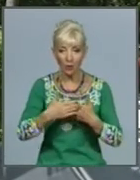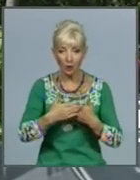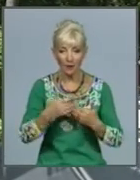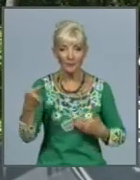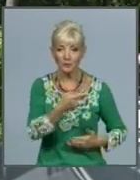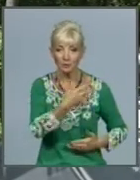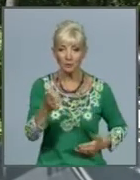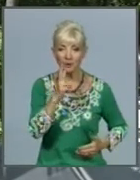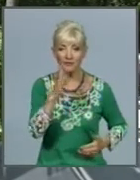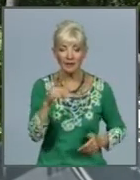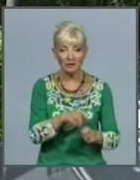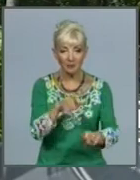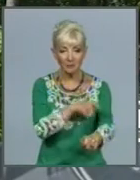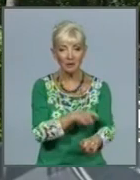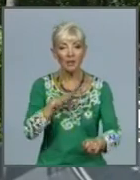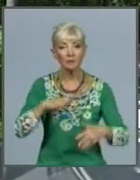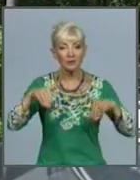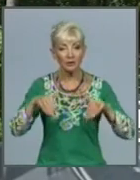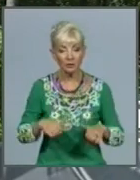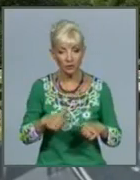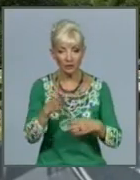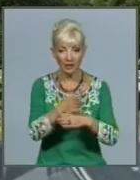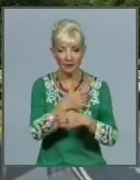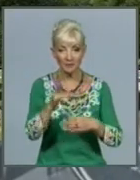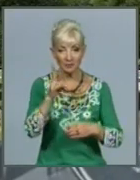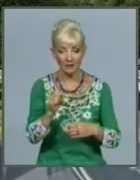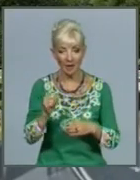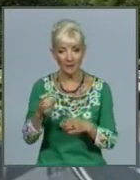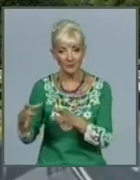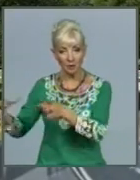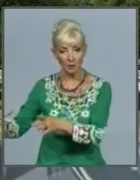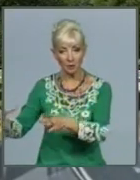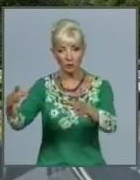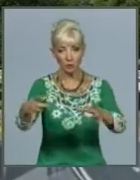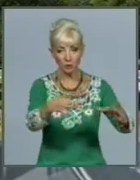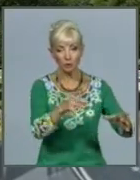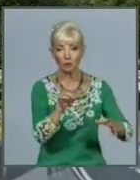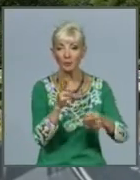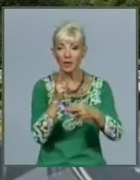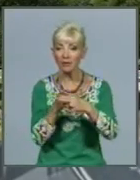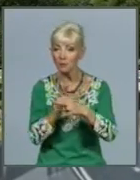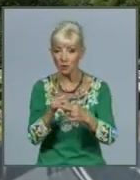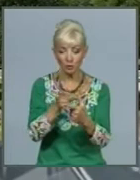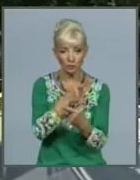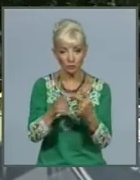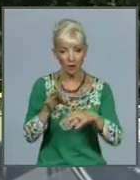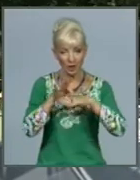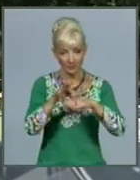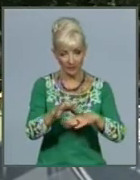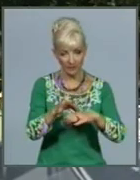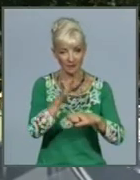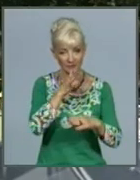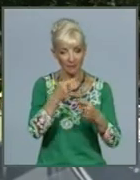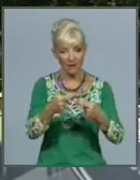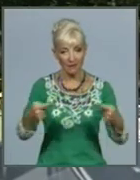1500 квадратних метрів було вирішено розбити на зони, де, не заважаючи один одному, тепер можуть проводити час люди різного віку з